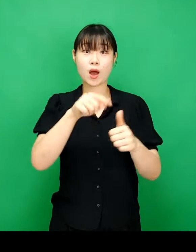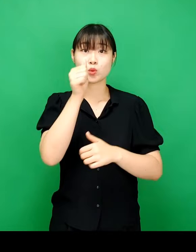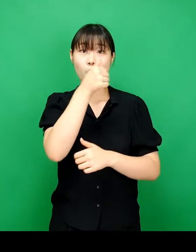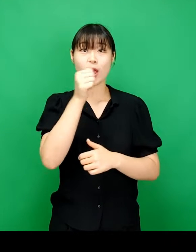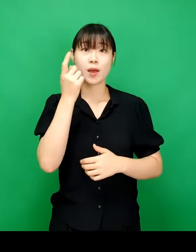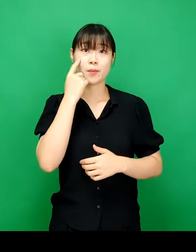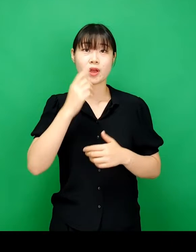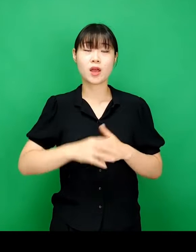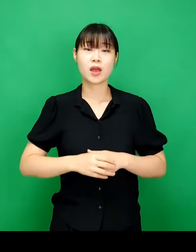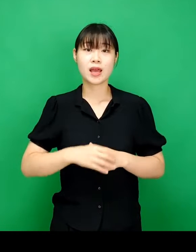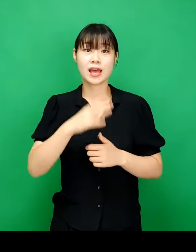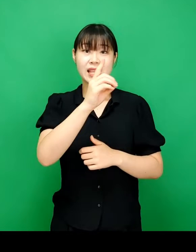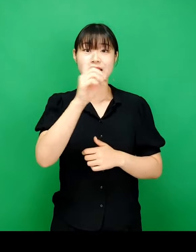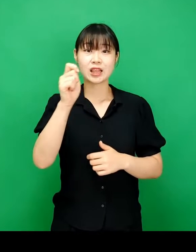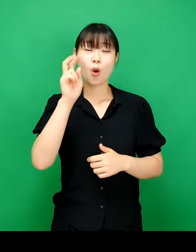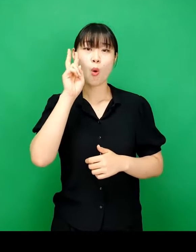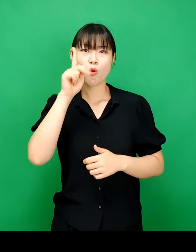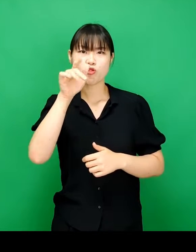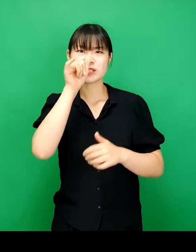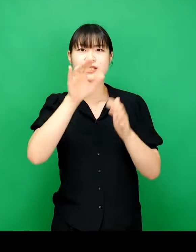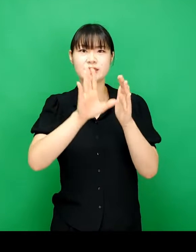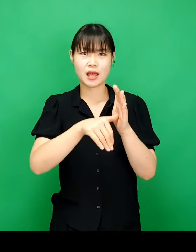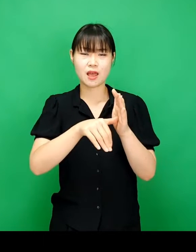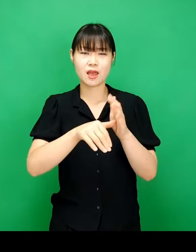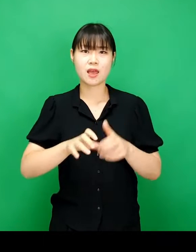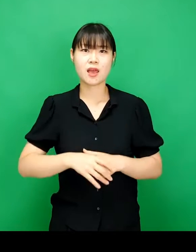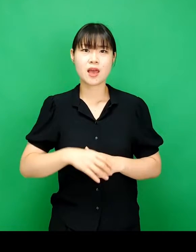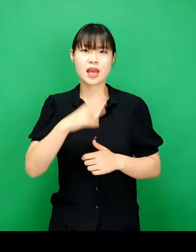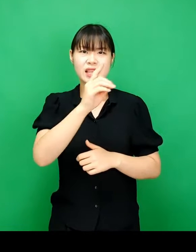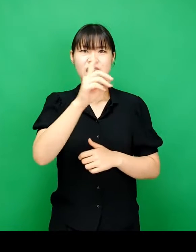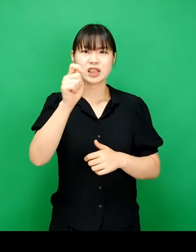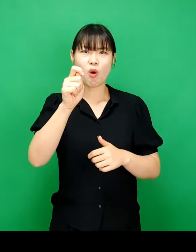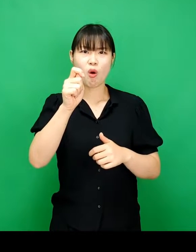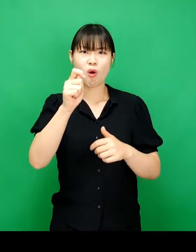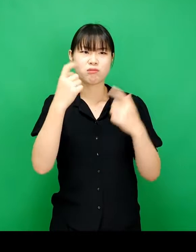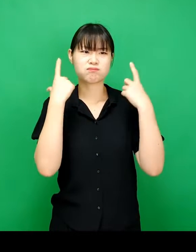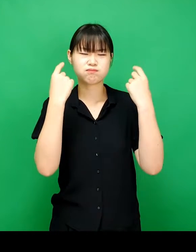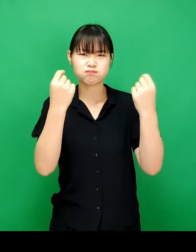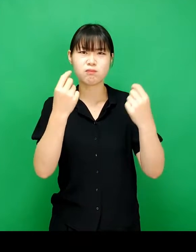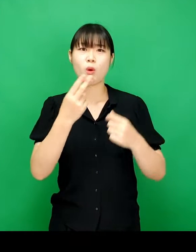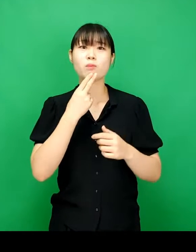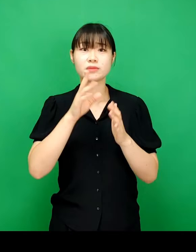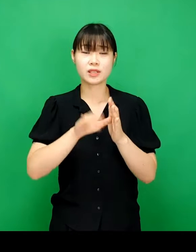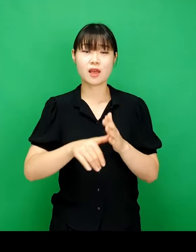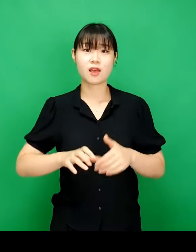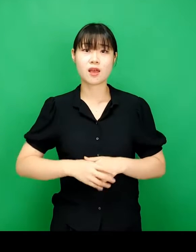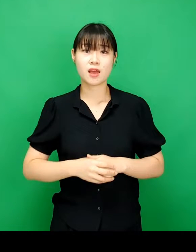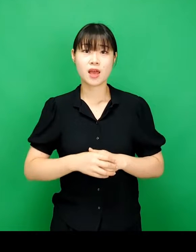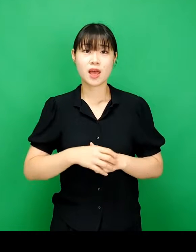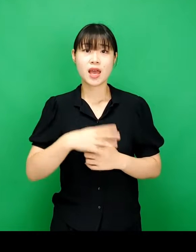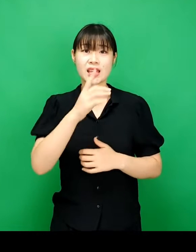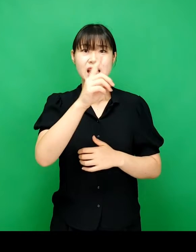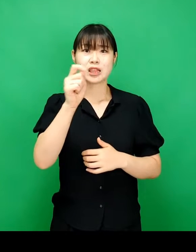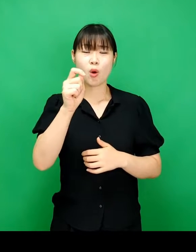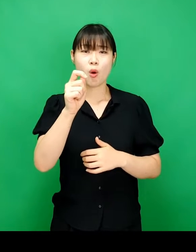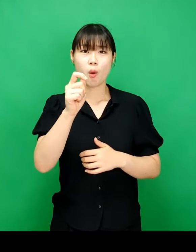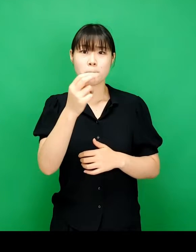소개해 드리겠습니다. 데이터에 오류가 있을 때, 데이터 형식에 일관성이 없을